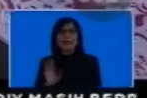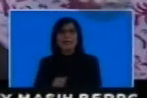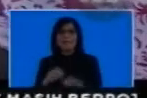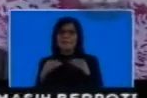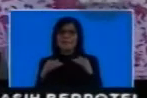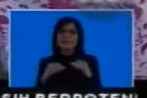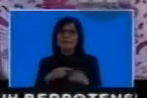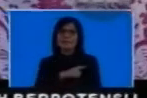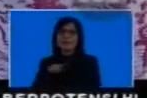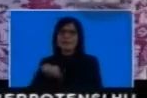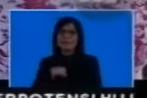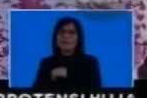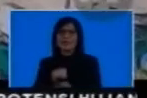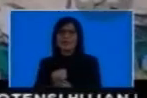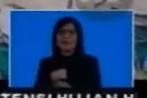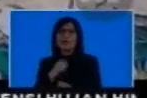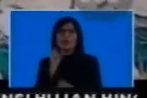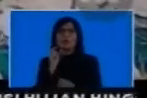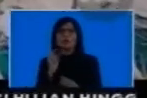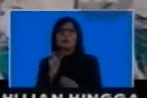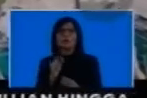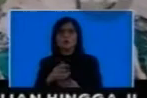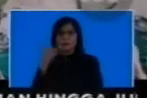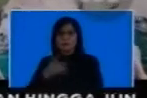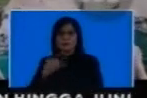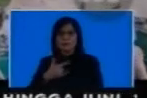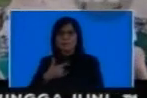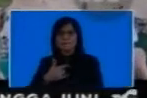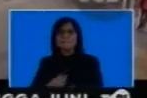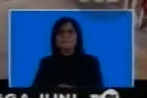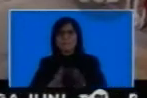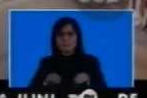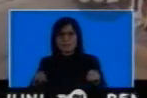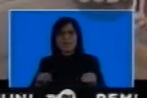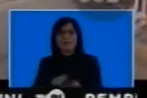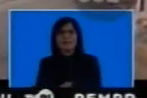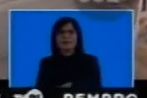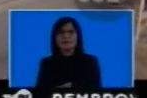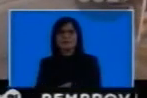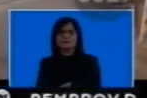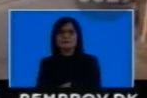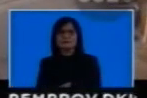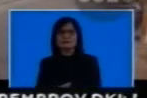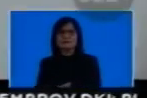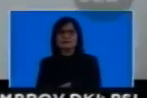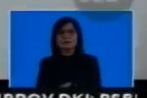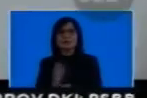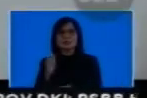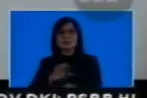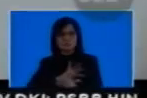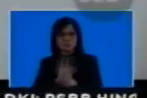dapat membatasi kami untuk mengemban amanah dan bakti. Tidak